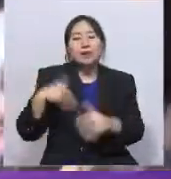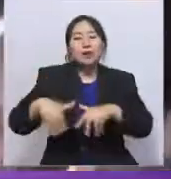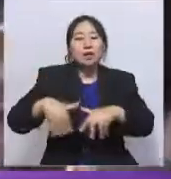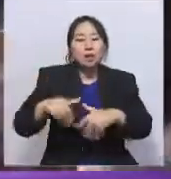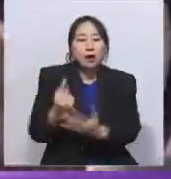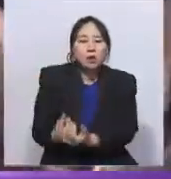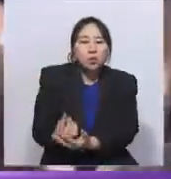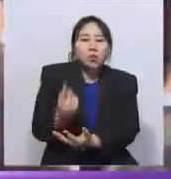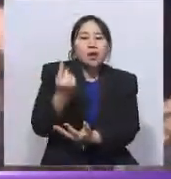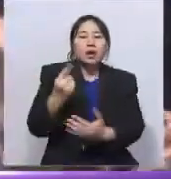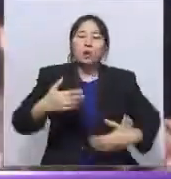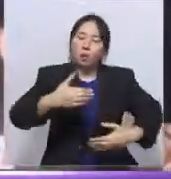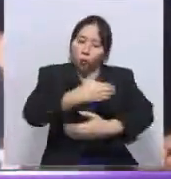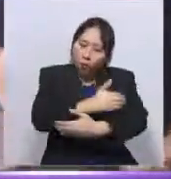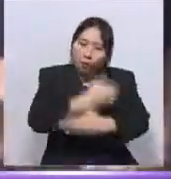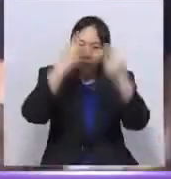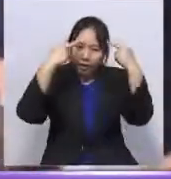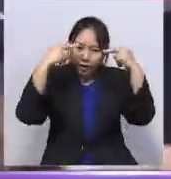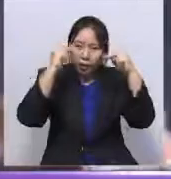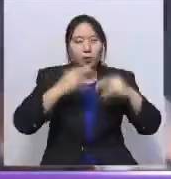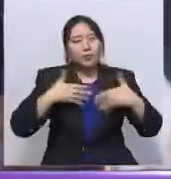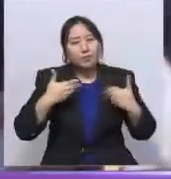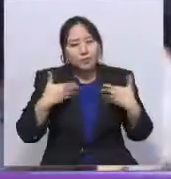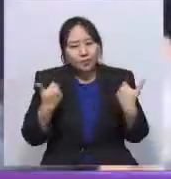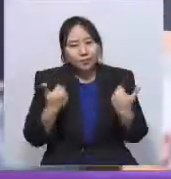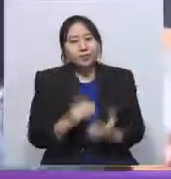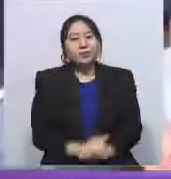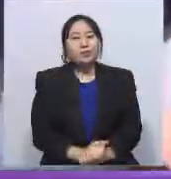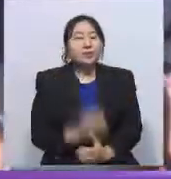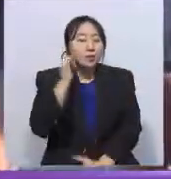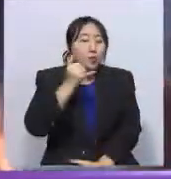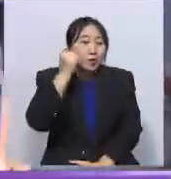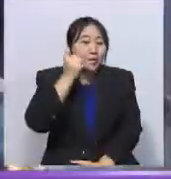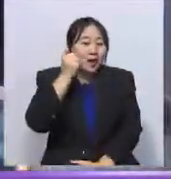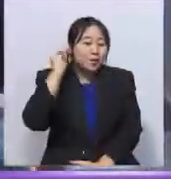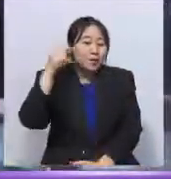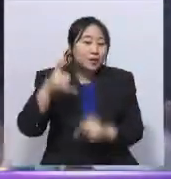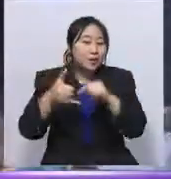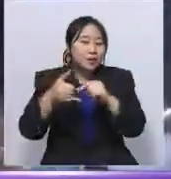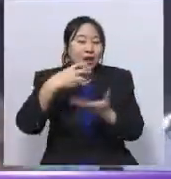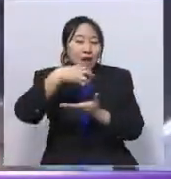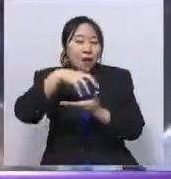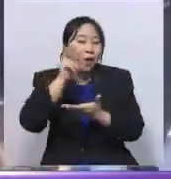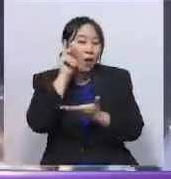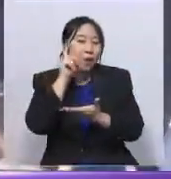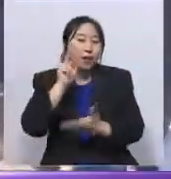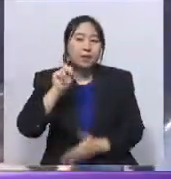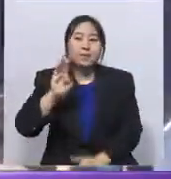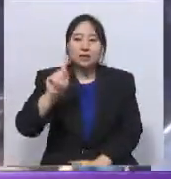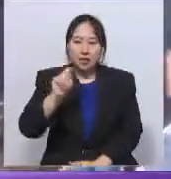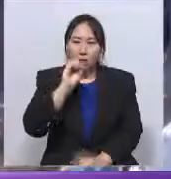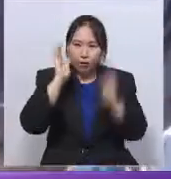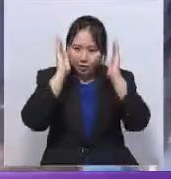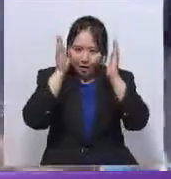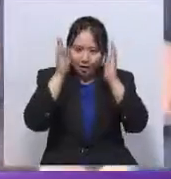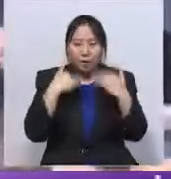านลุกขึ้นมาสวมกอดนายกรัฐมนตรีด้วยความดีใจโดยคุณยายวณีนาถนาถอุดมบอกกับทีมข่าว NBT นะคะว่าตั้งใจมาร